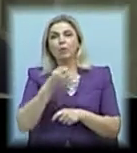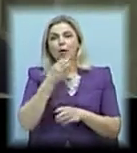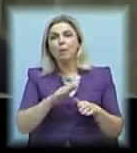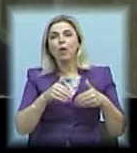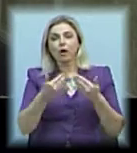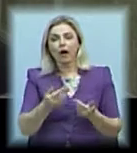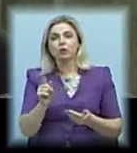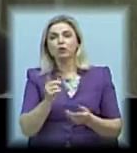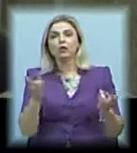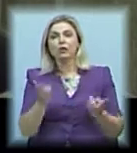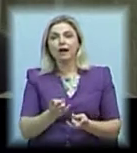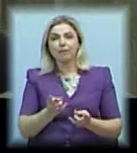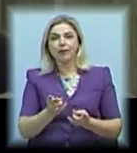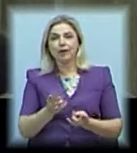треба